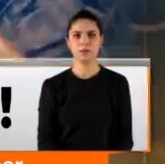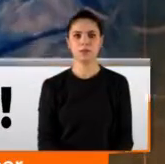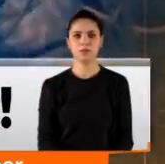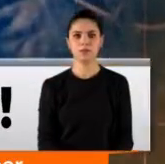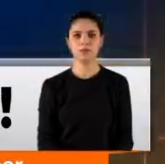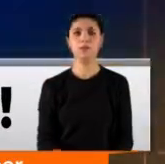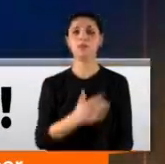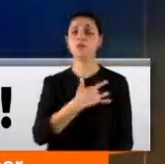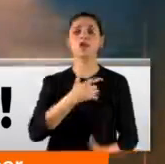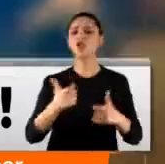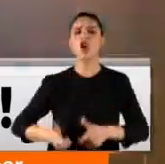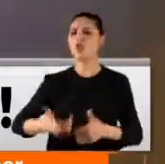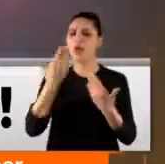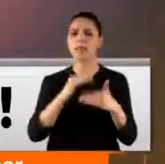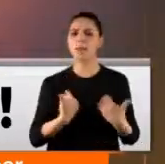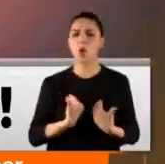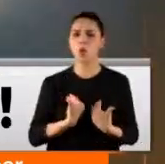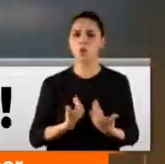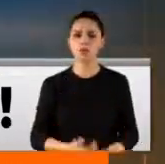Ya can güvenliği yok.